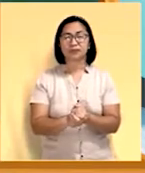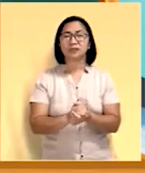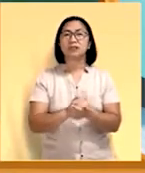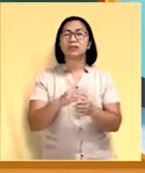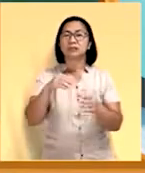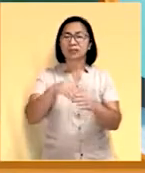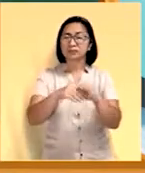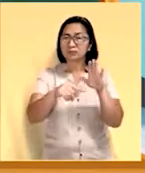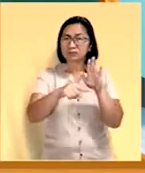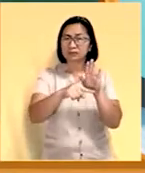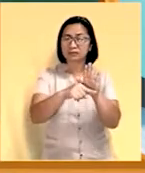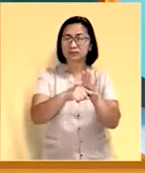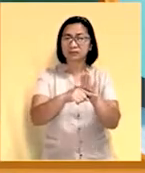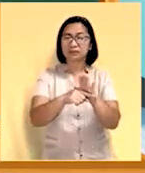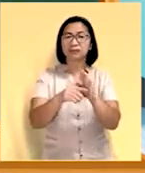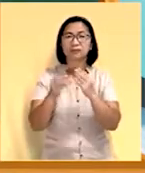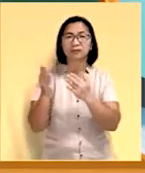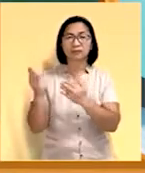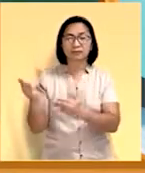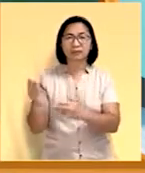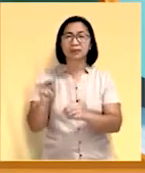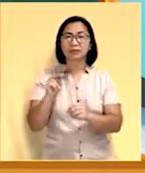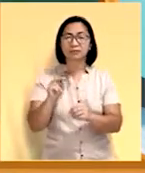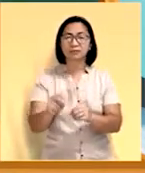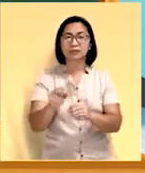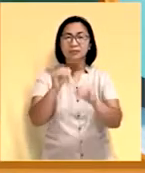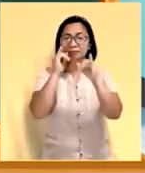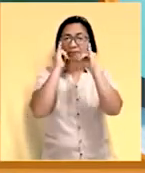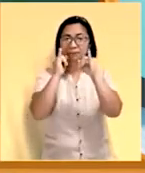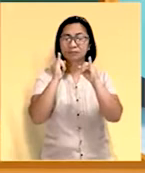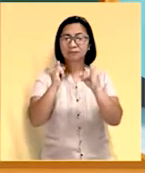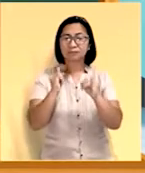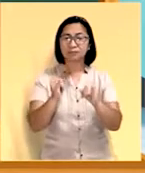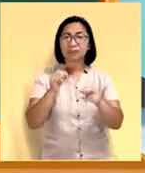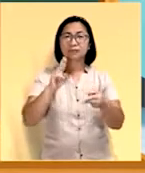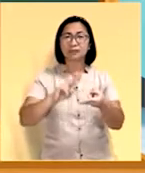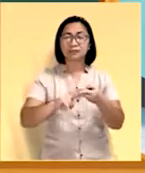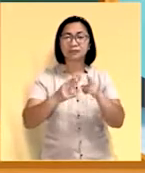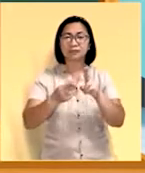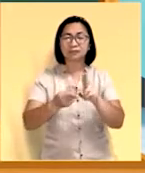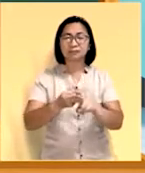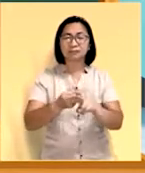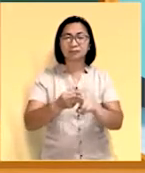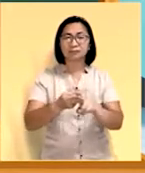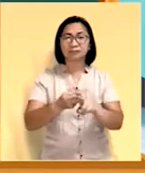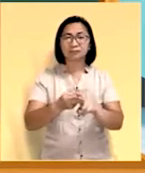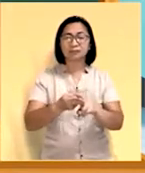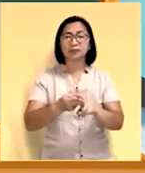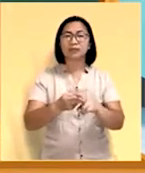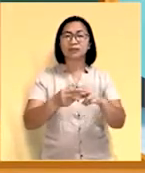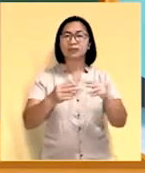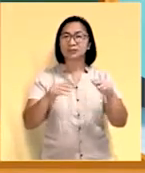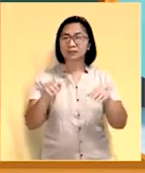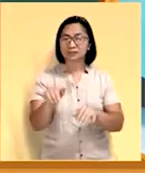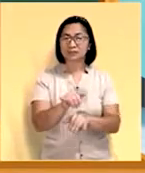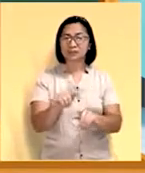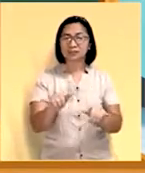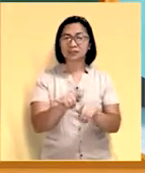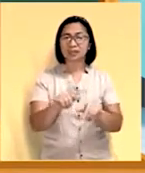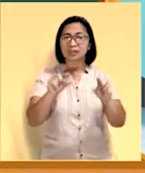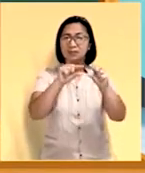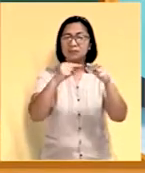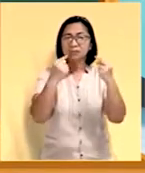Sa pag-subtract sa mga ito, kailangang i-identify ang mga numbers na nasa parehong